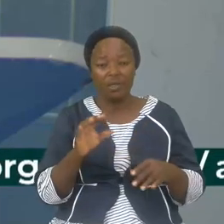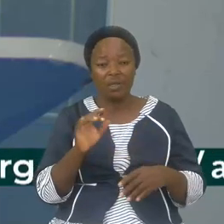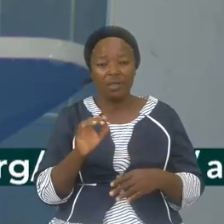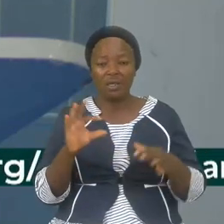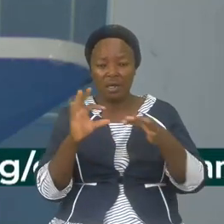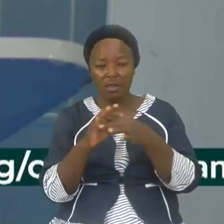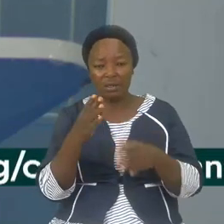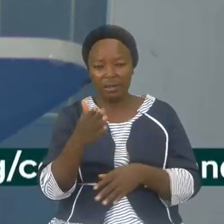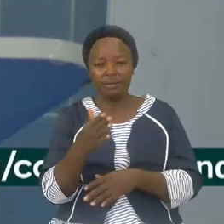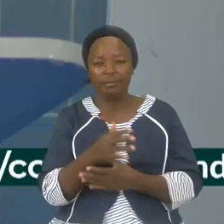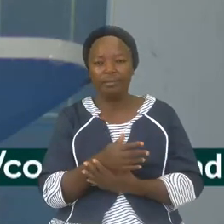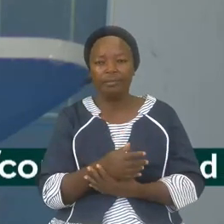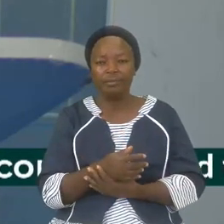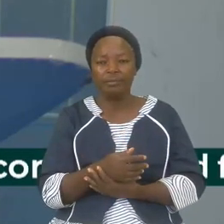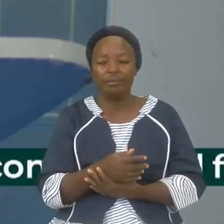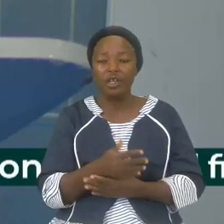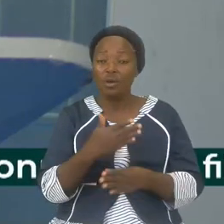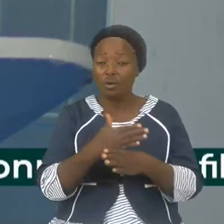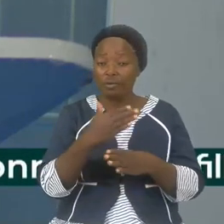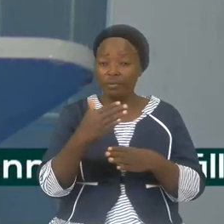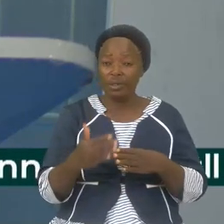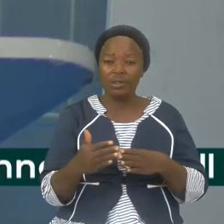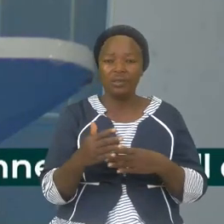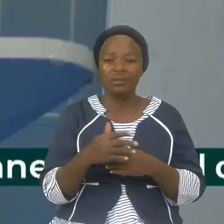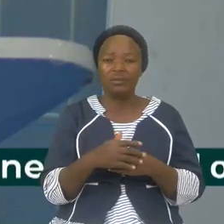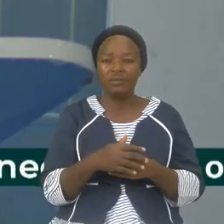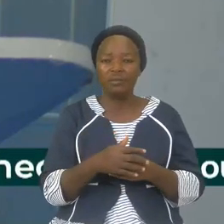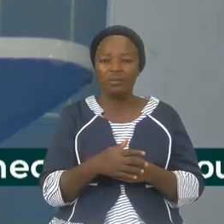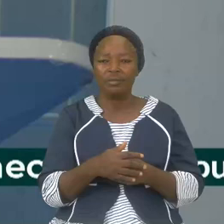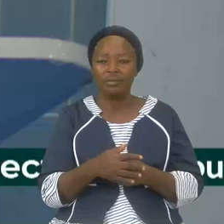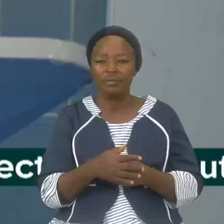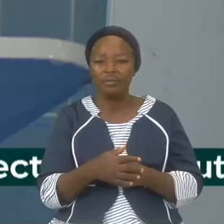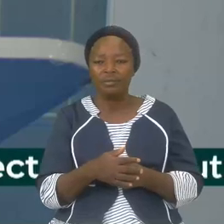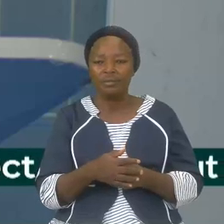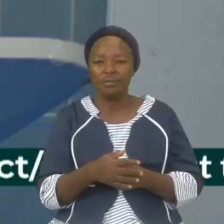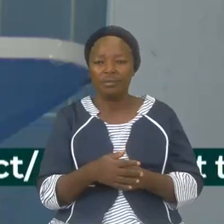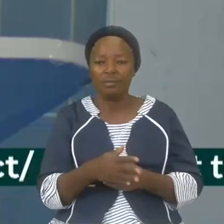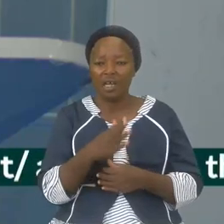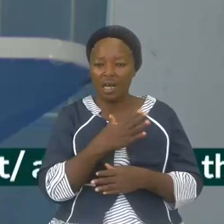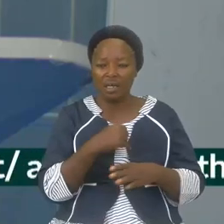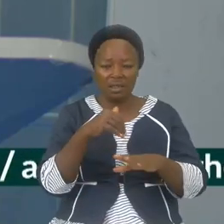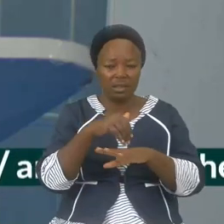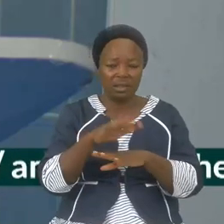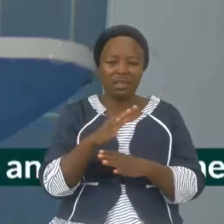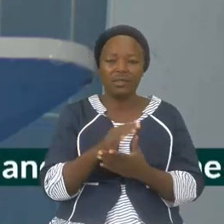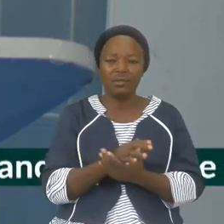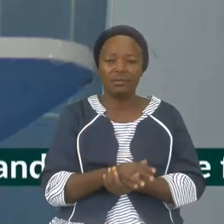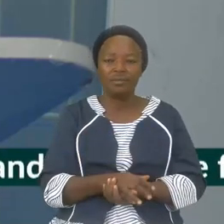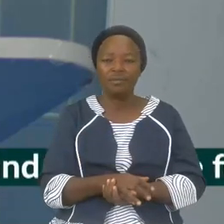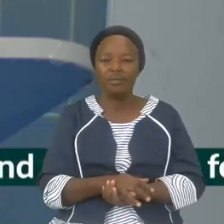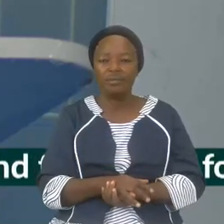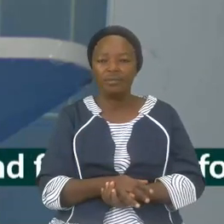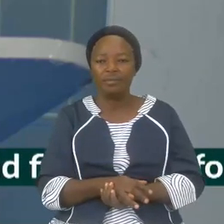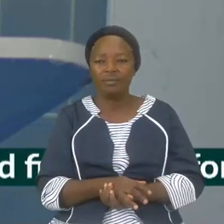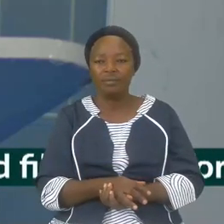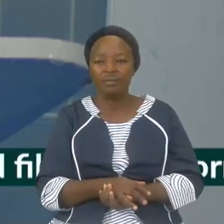Ceux qui sont en ligne, vous avez le lien là-bas. Cliquez sur le lien et remplissez